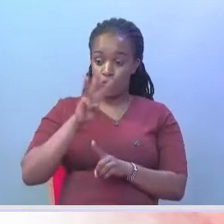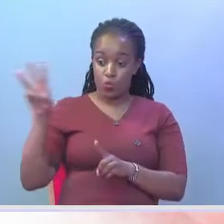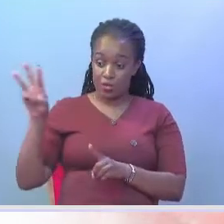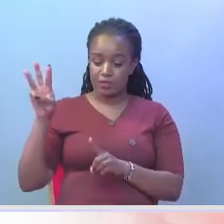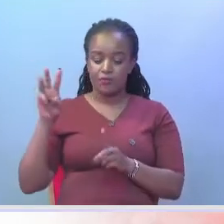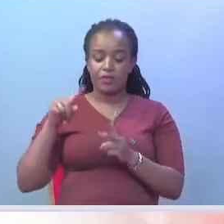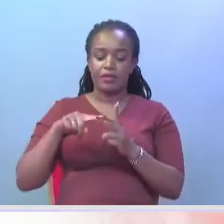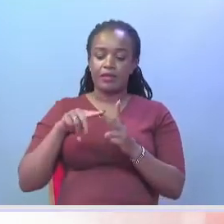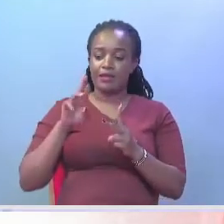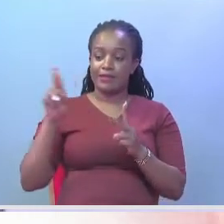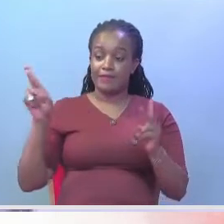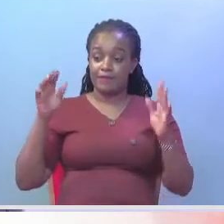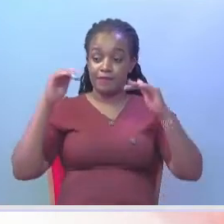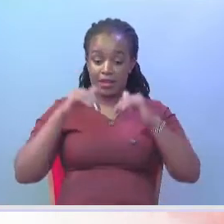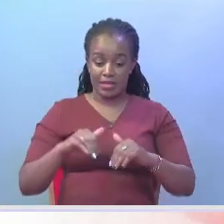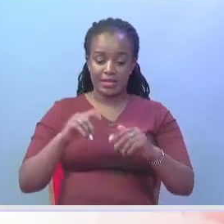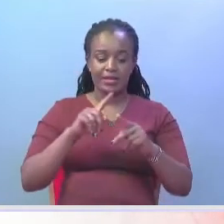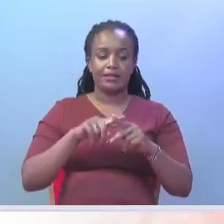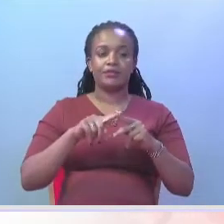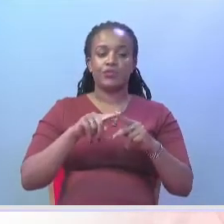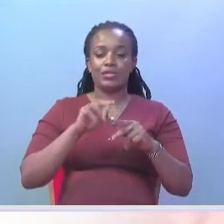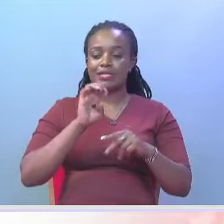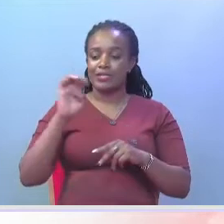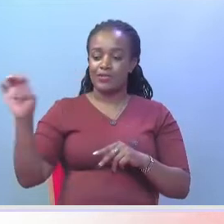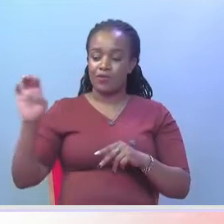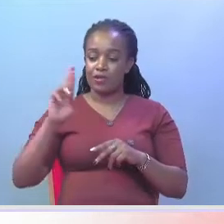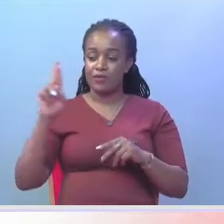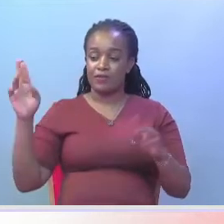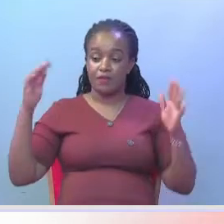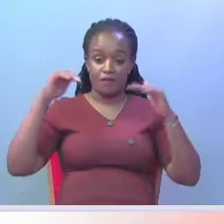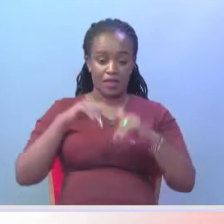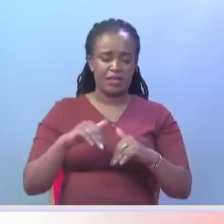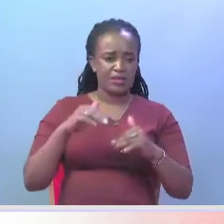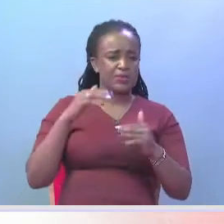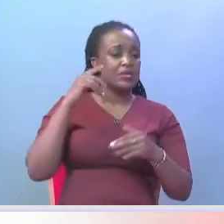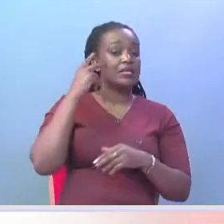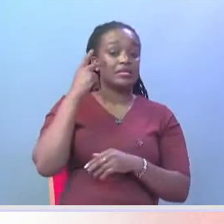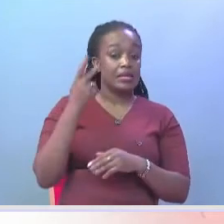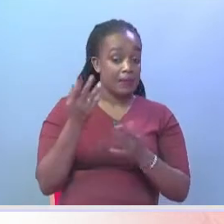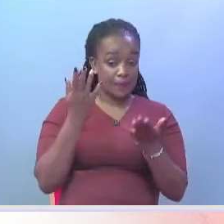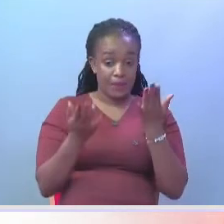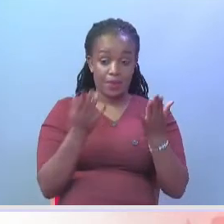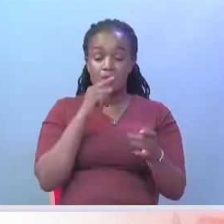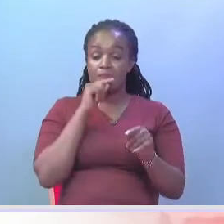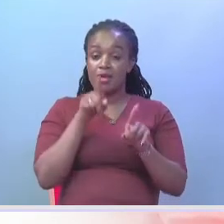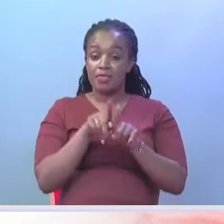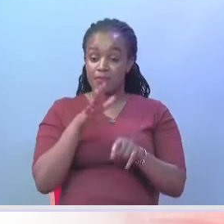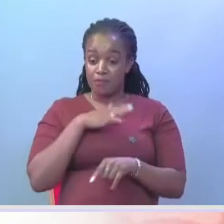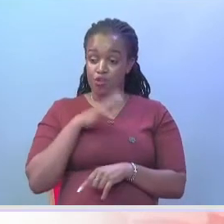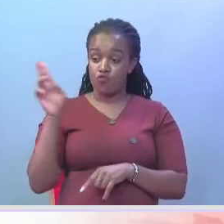Rift Valley if you like and the east of the Rift Valley. Mutaona pengine kwa sababu ndugu yangu Uhuru